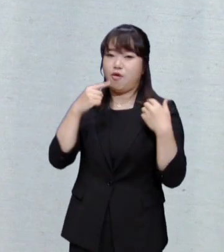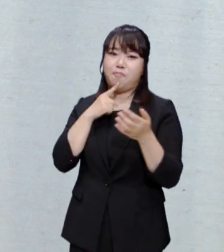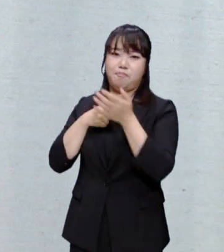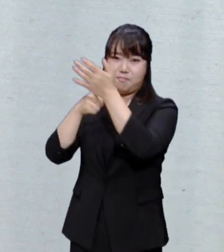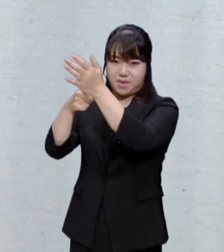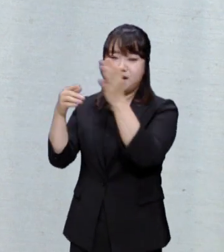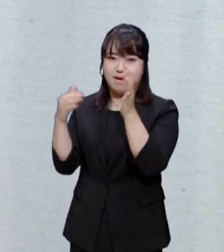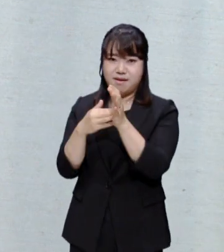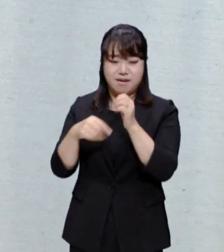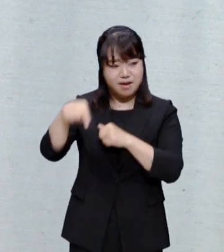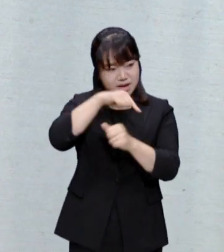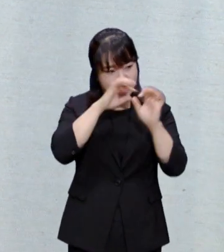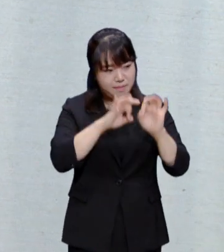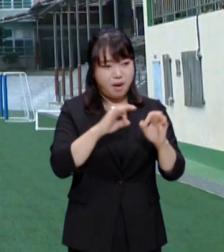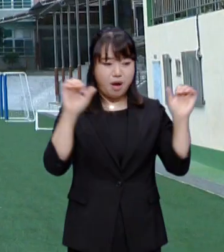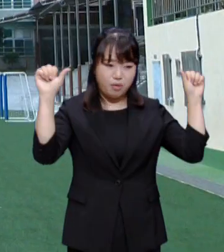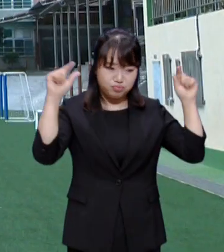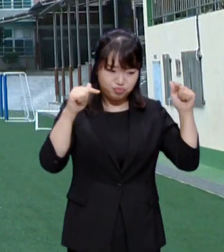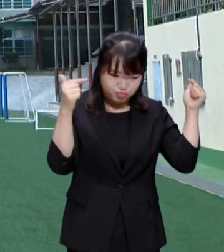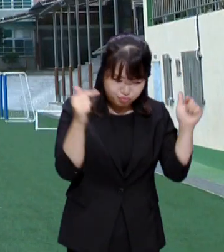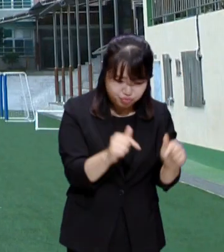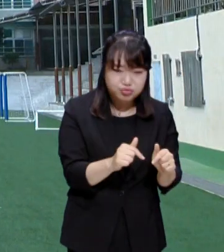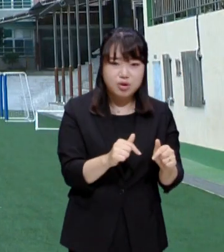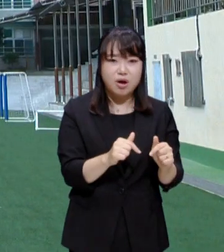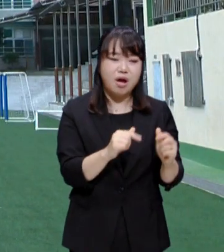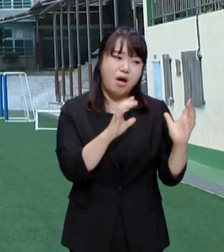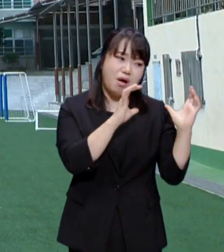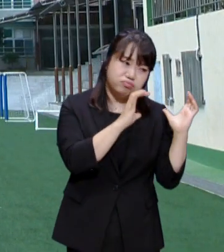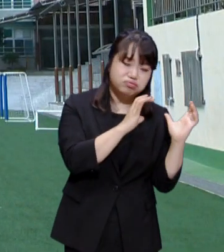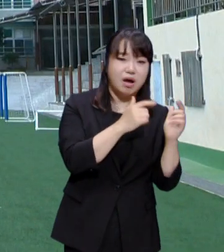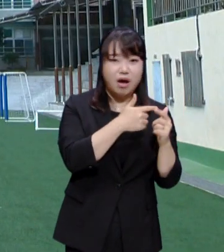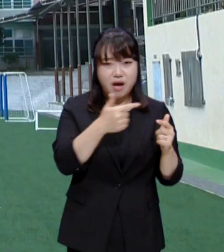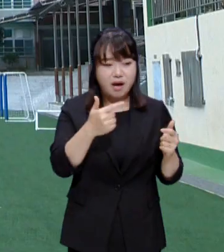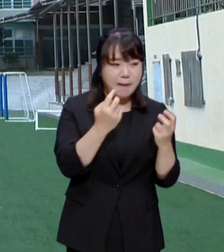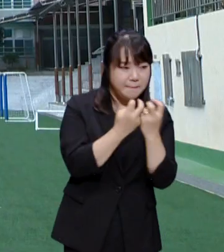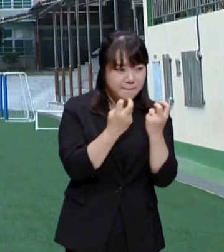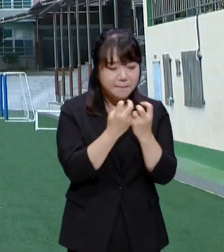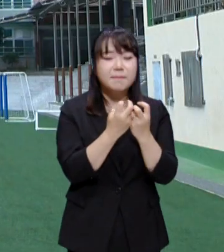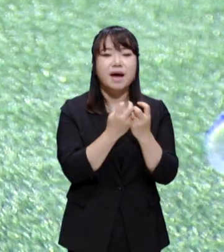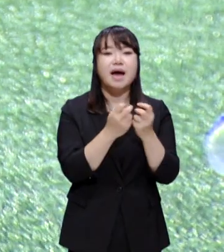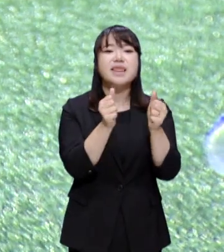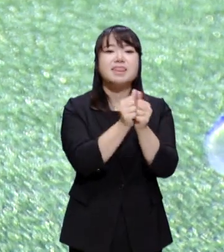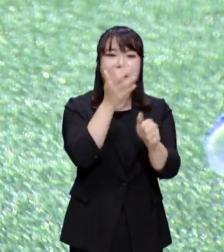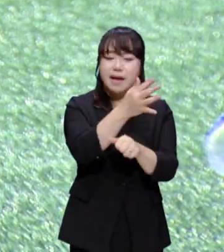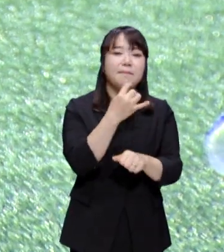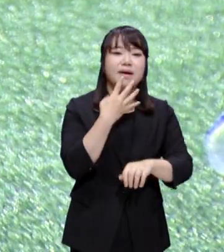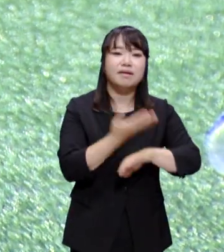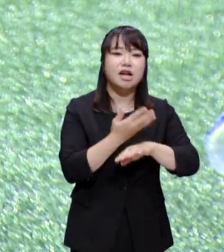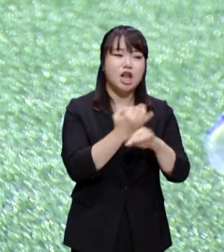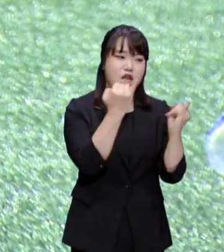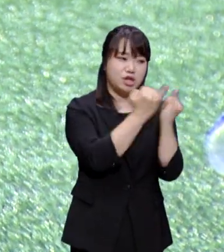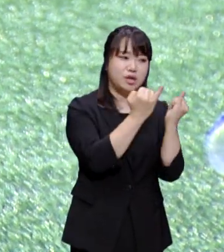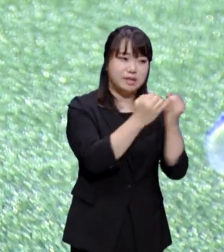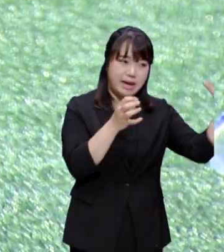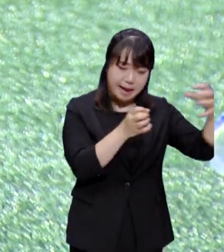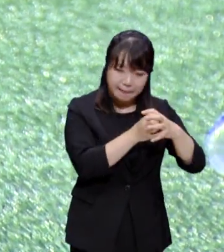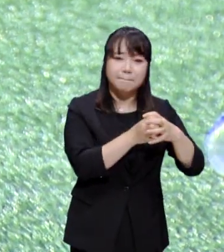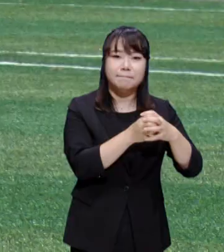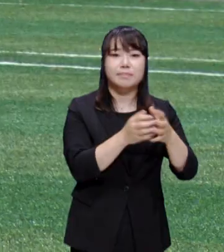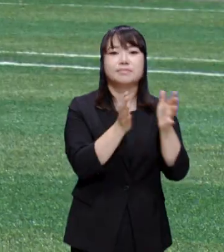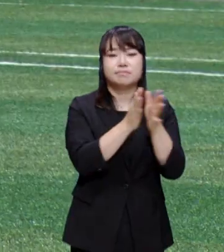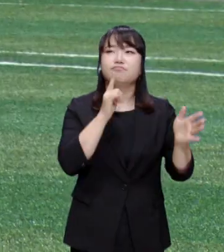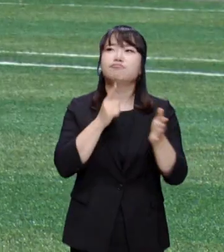운영에 타격을 입고 교원이 줄면서 업무 부담이 증가하기 때문입니다. 게다가 인근 자유령 사립고가 일반